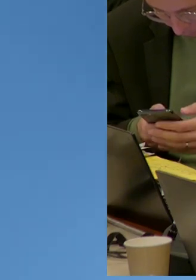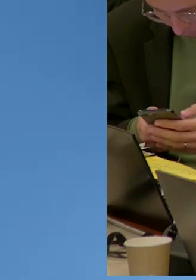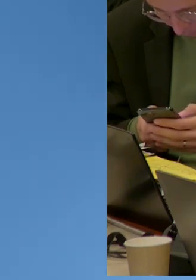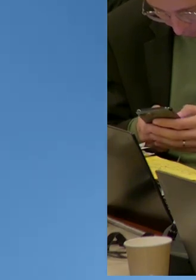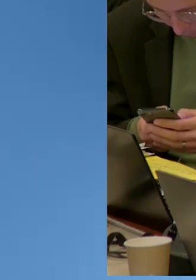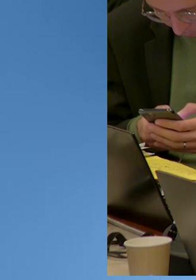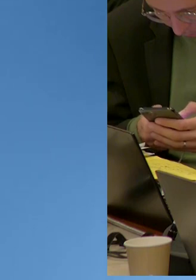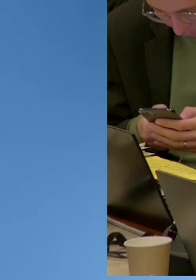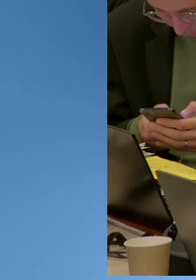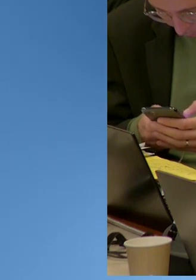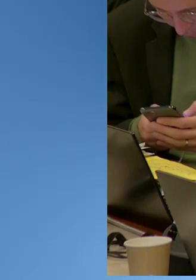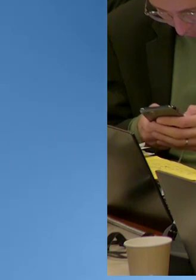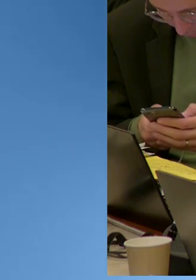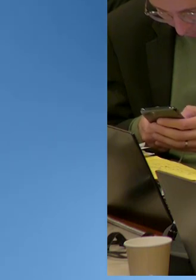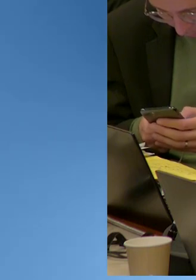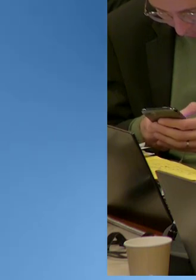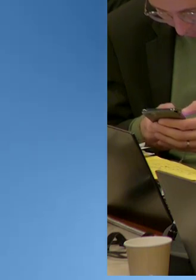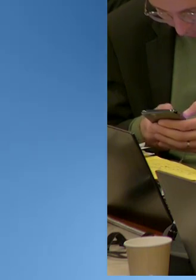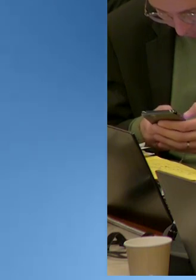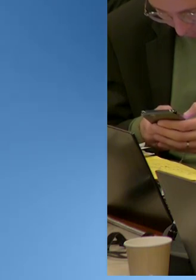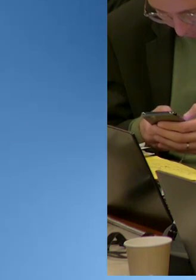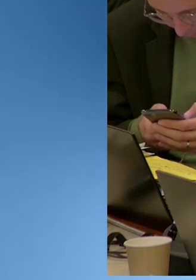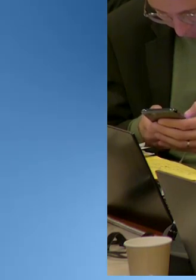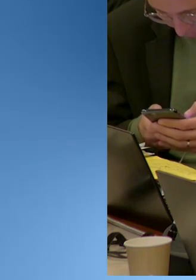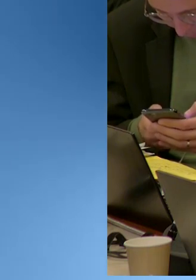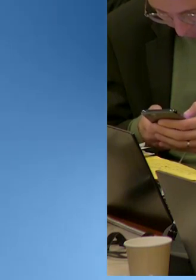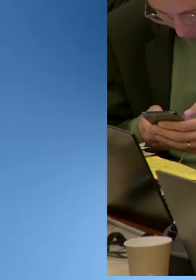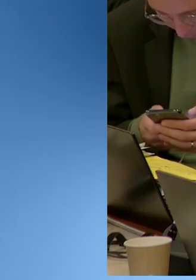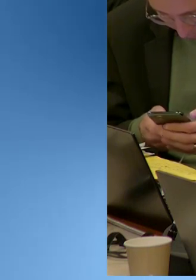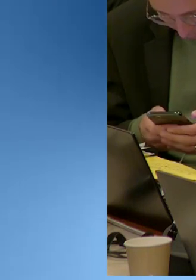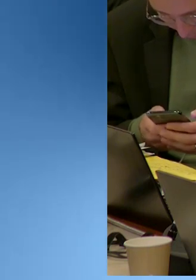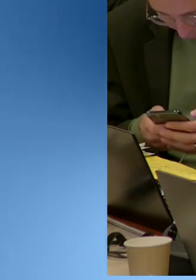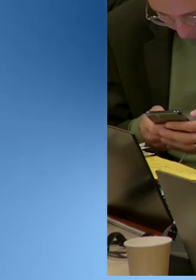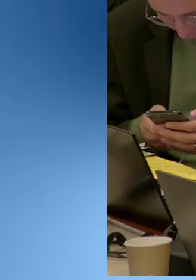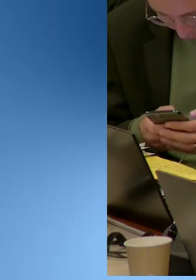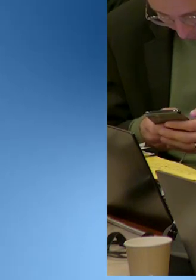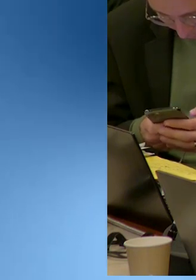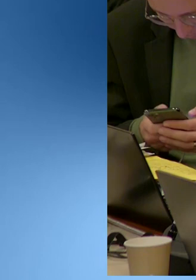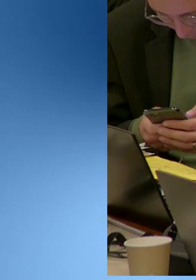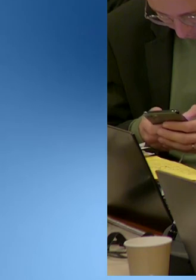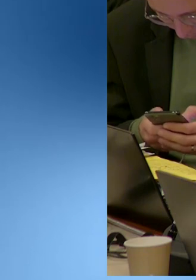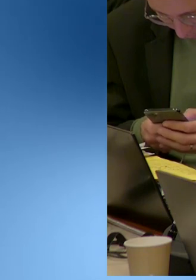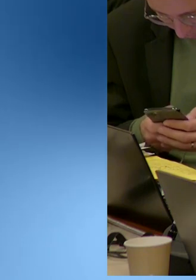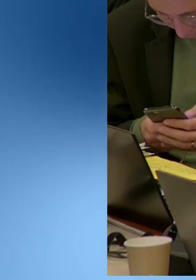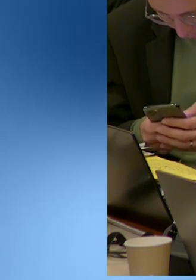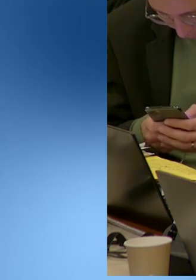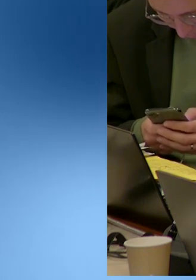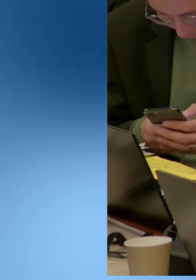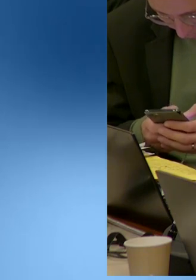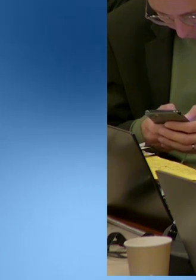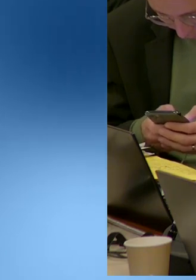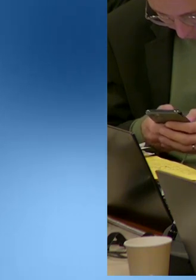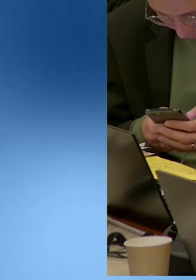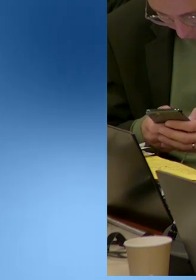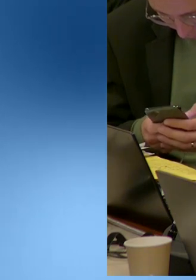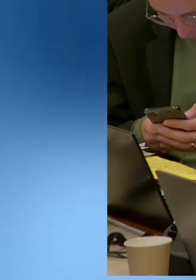puisse expliquer de façon définitive est-ce que oui ou non la la recomposition de la politique jeunesse avec la en effet la la